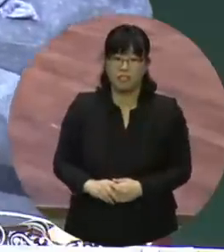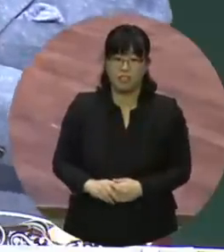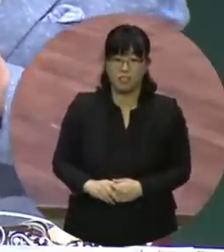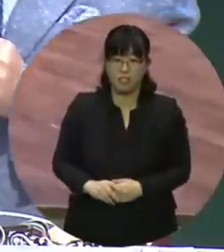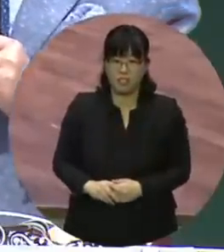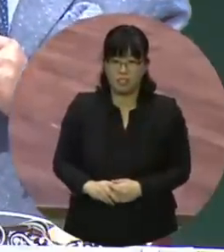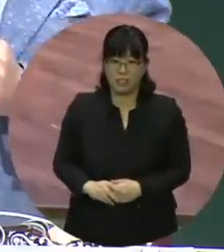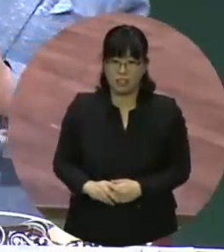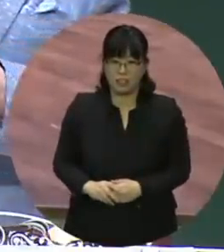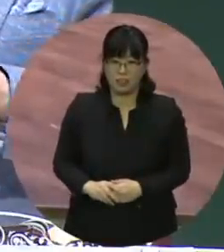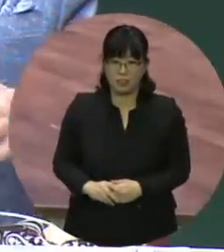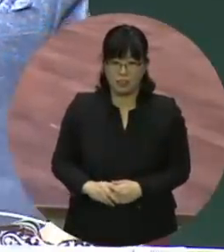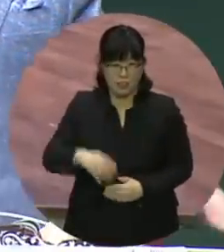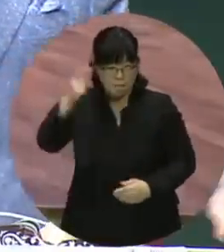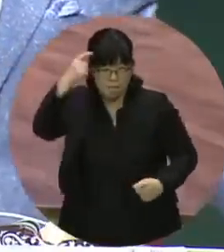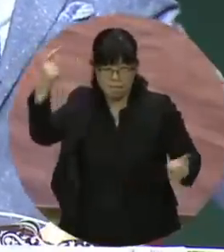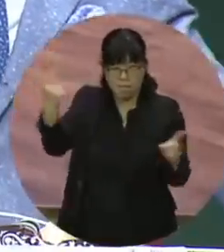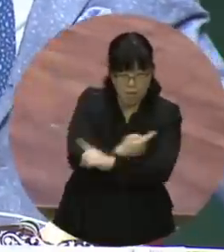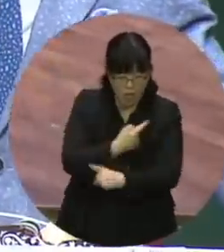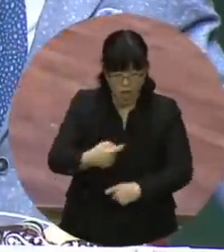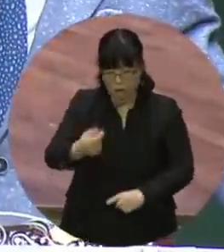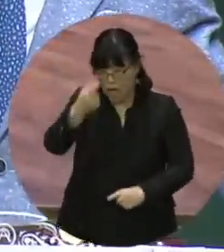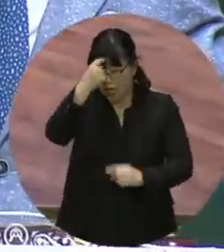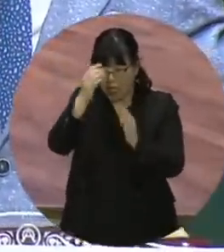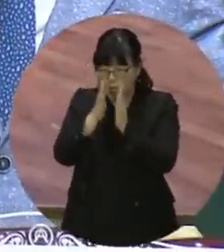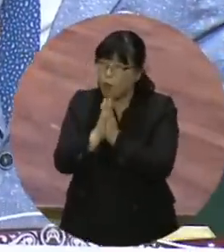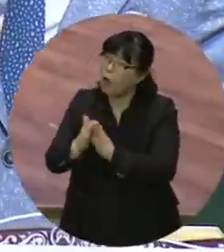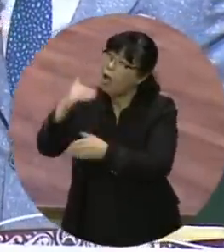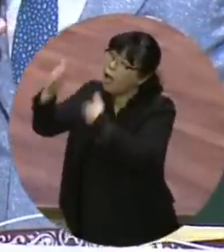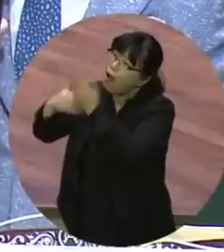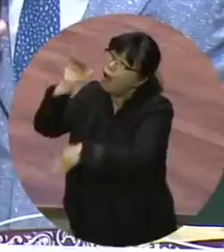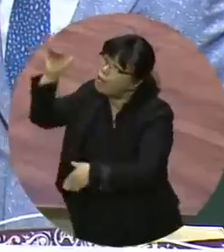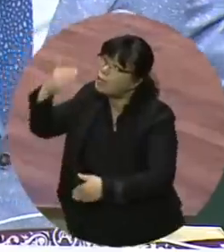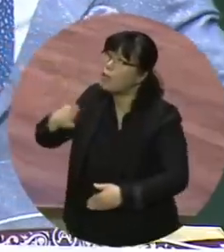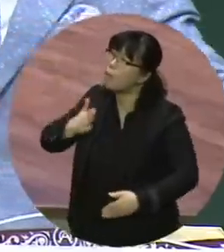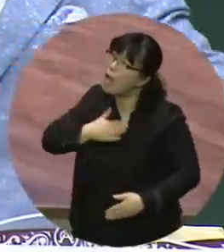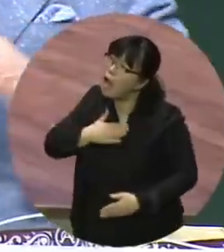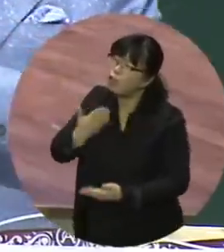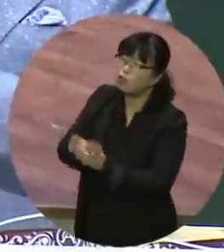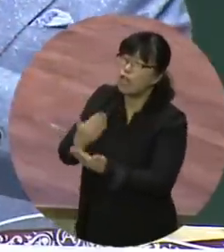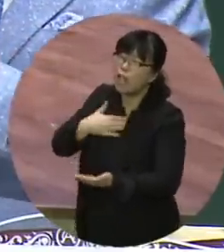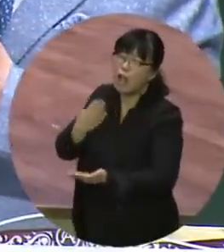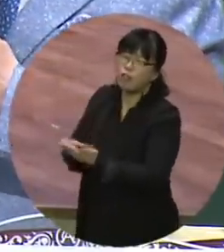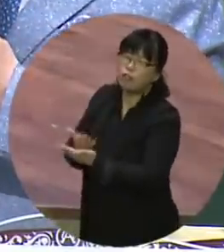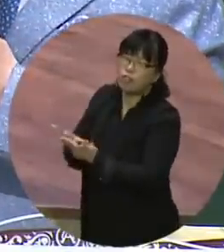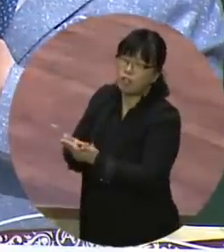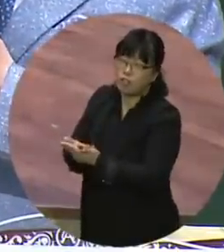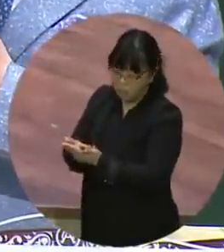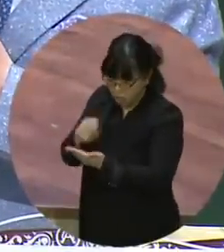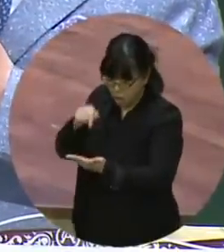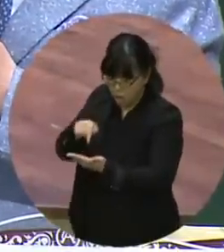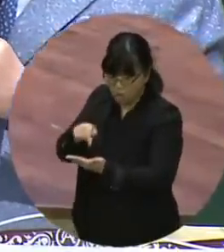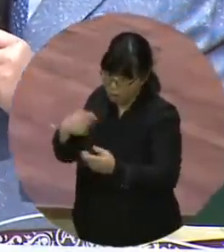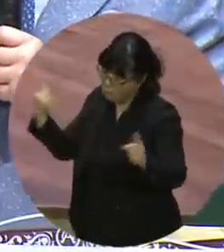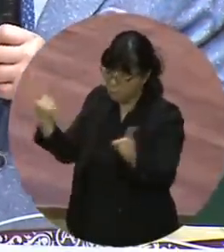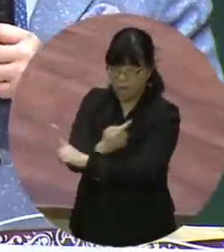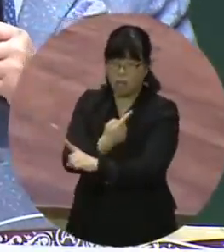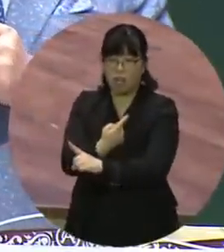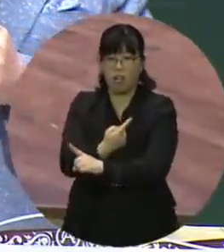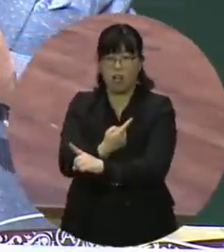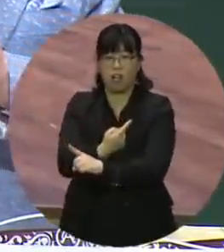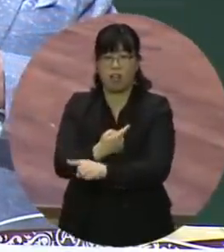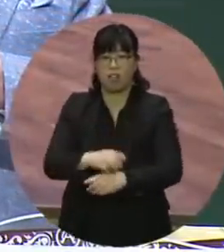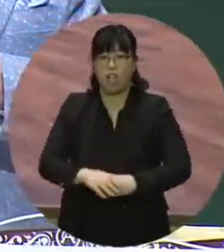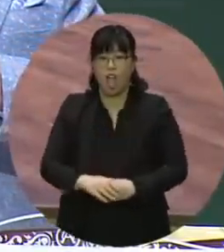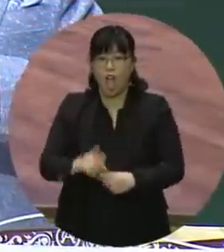막 과감하게 바꾸세요, 기도 제목. 과감하게 관심을 바꾸세요. 하루 종일 모든 관심을 확 바꿔버렸어요. 언약적